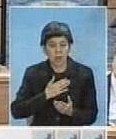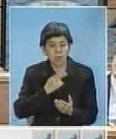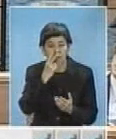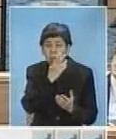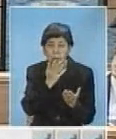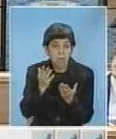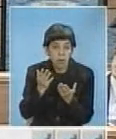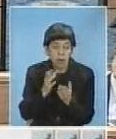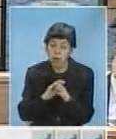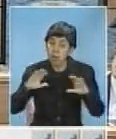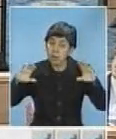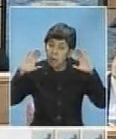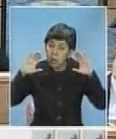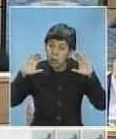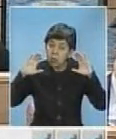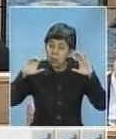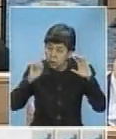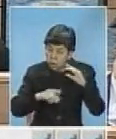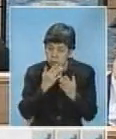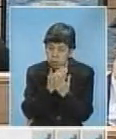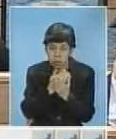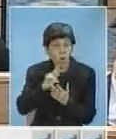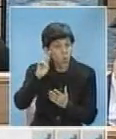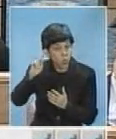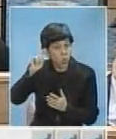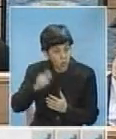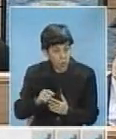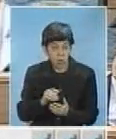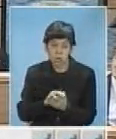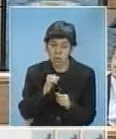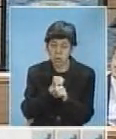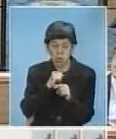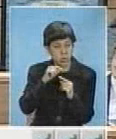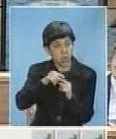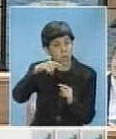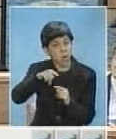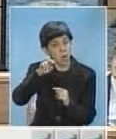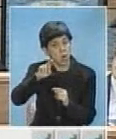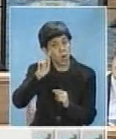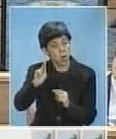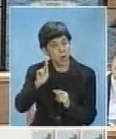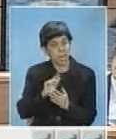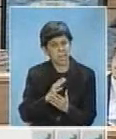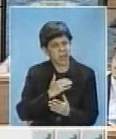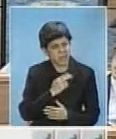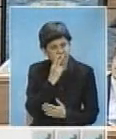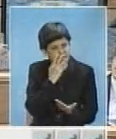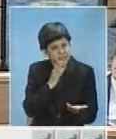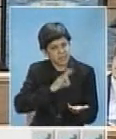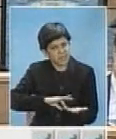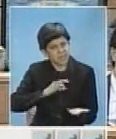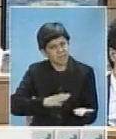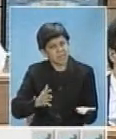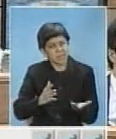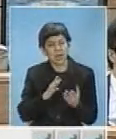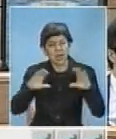งๆว่ารัฐบาลมีความจำเป็นที่จะต้องกู้ยืมเงินมหาศาลในรูปของพระราชกำหนดในลักษณะนี้เรามองไม่เห็นจริง